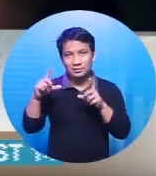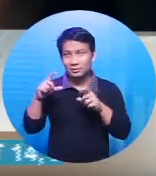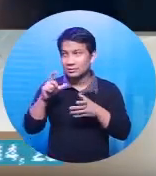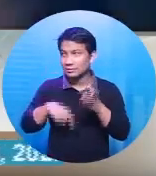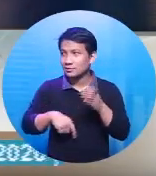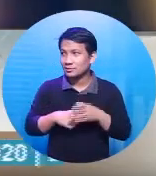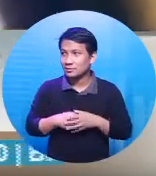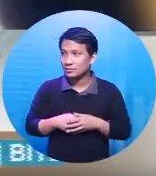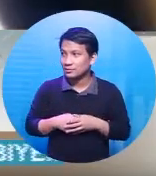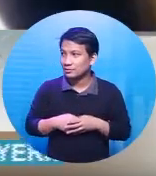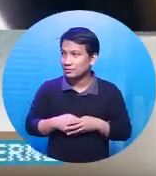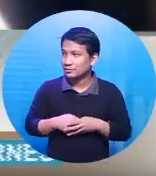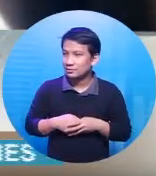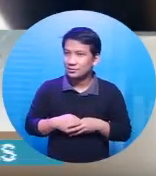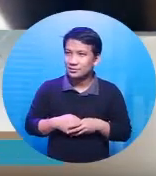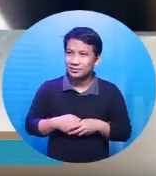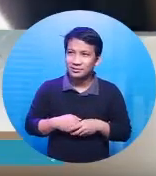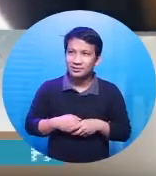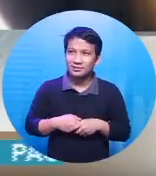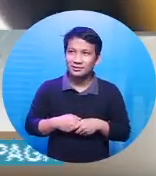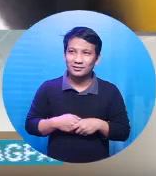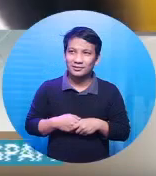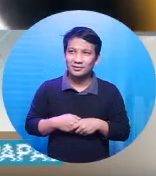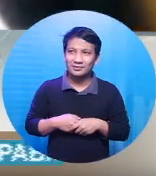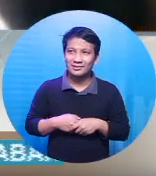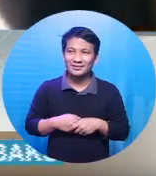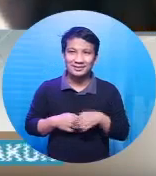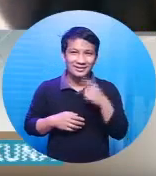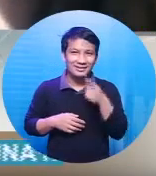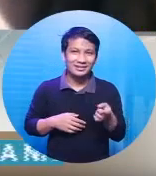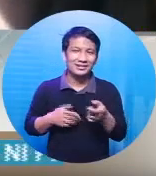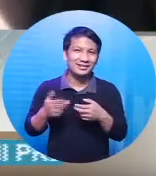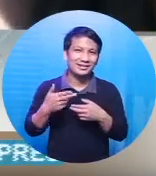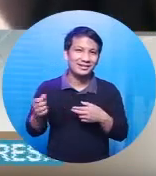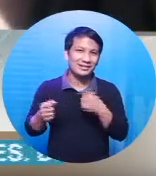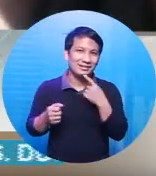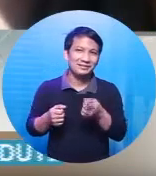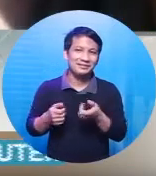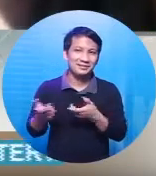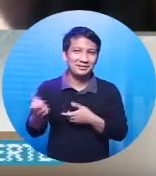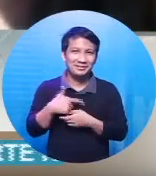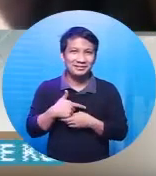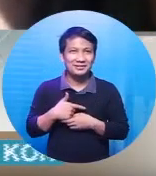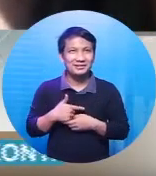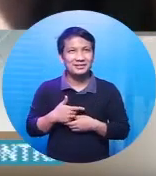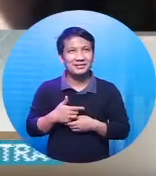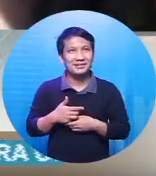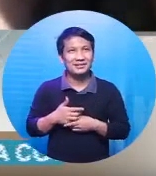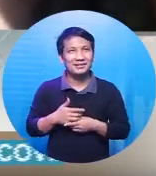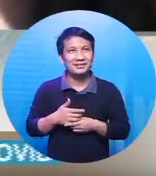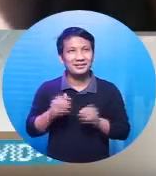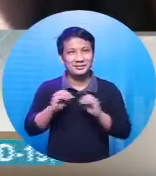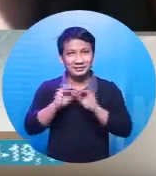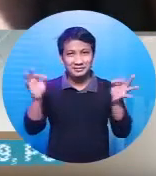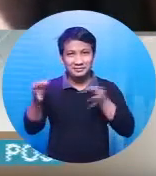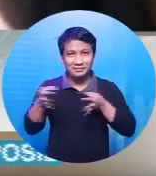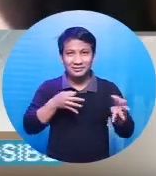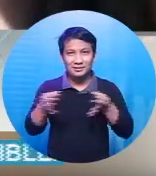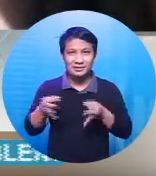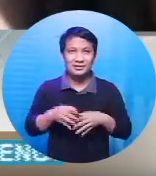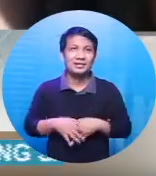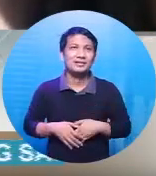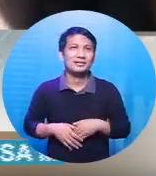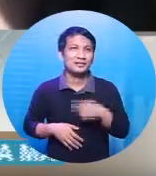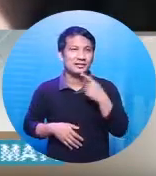yun. And nahuli lang sila sa MOA kaya meron silang police report doon sa MOA. Kung So ma'am, sandali lang po, para maliwanag. So yun po